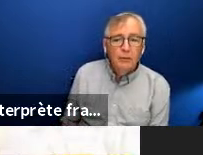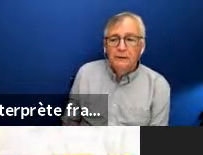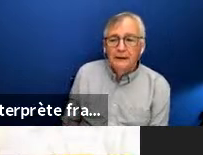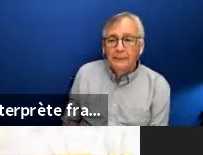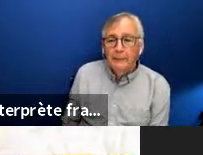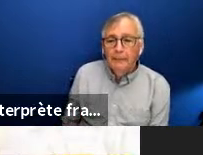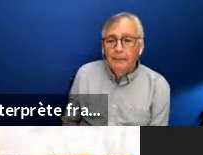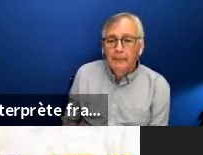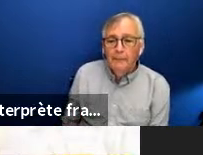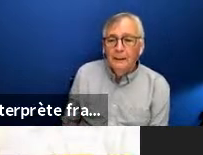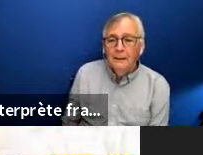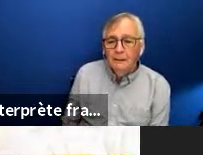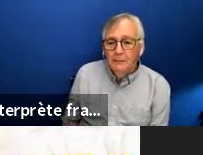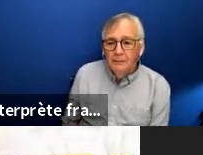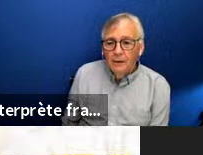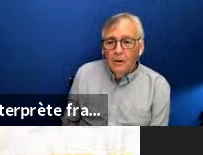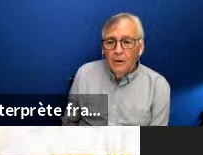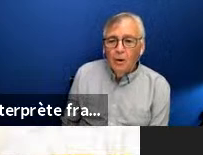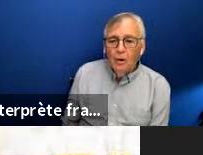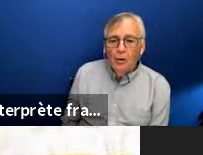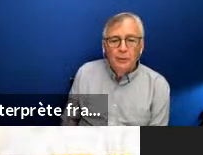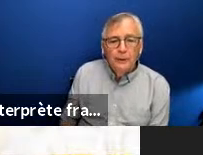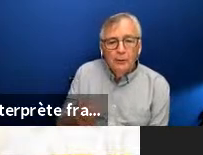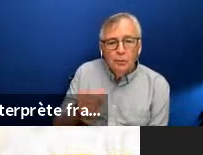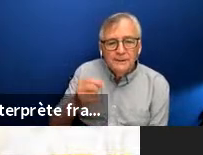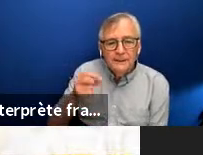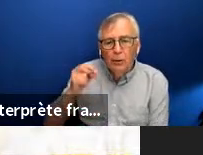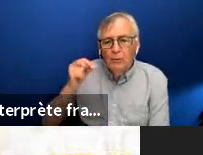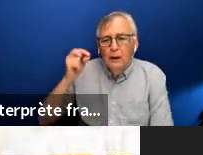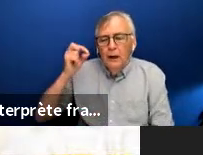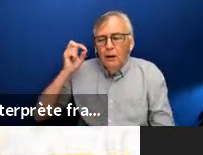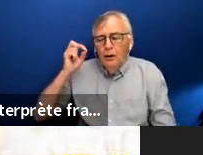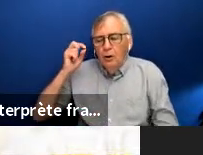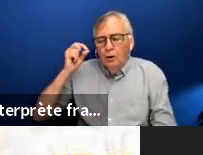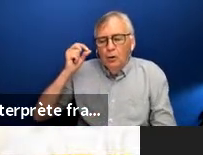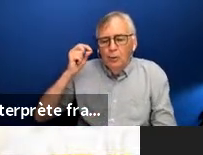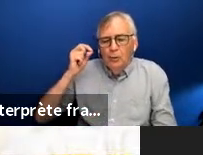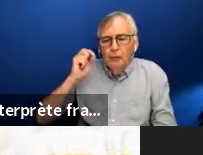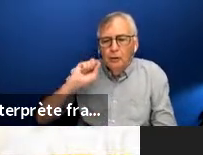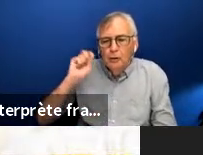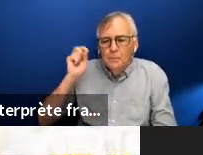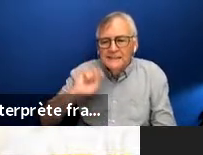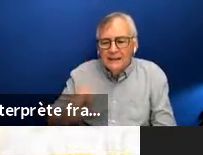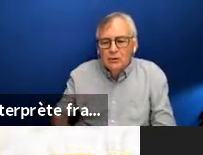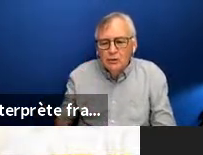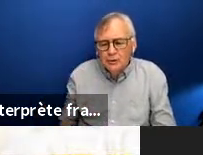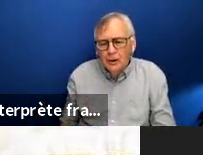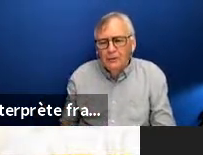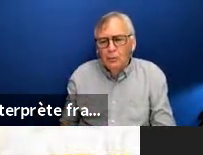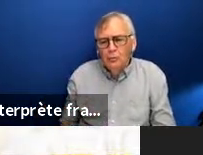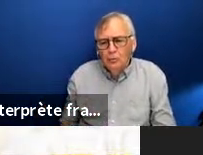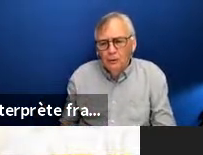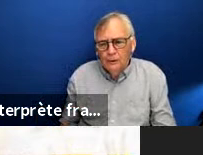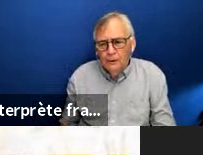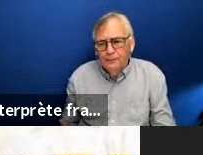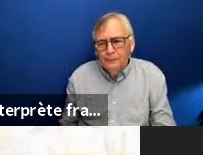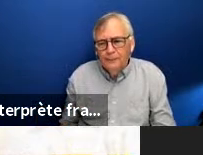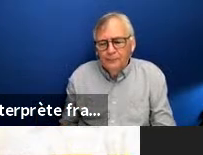On voit différentes piles. Puis aussi, le volume s'ajuste à